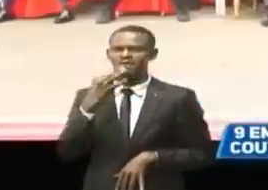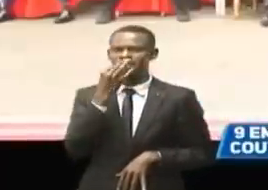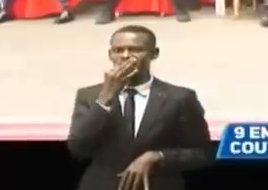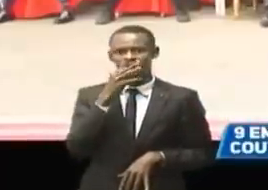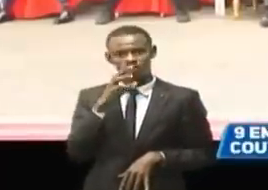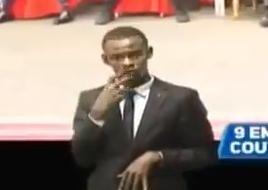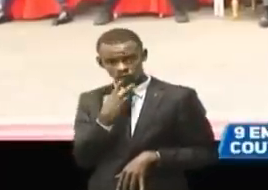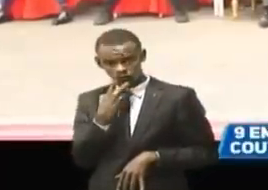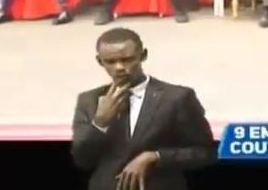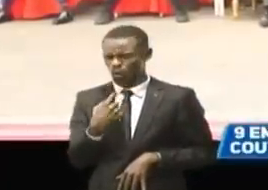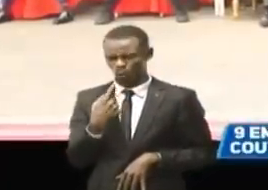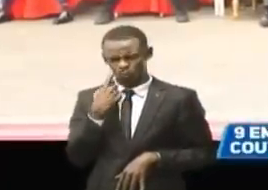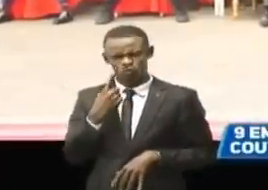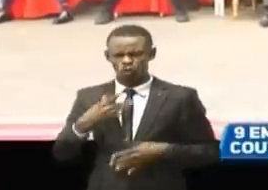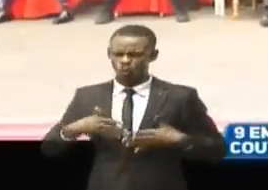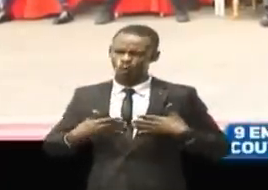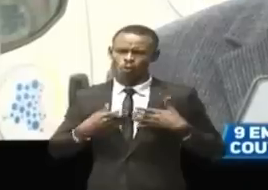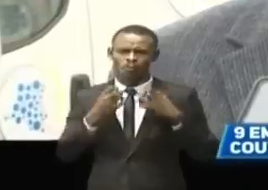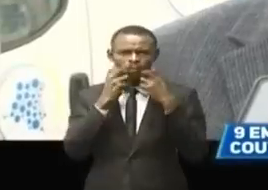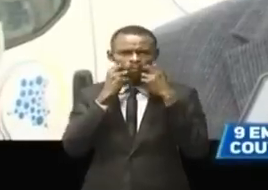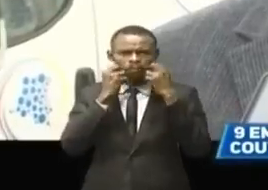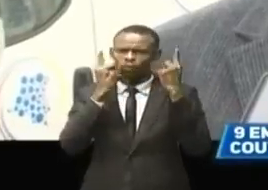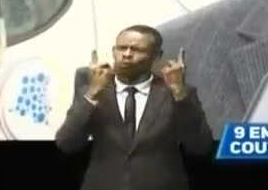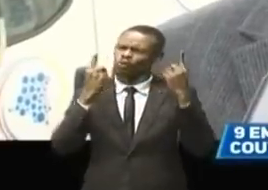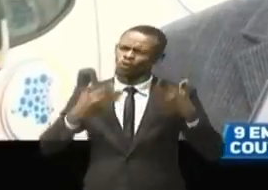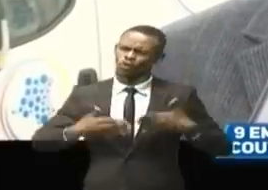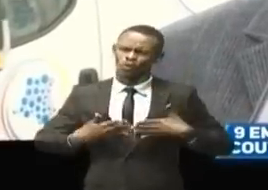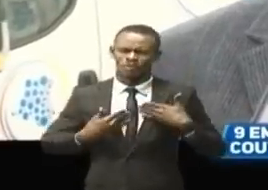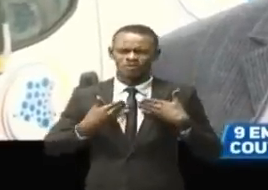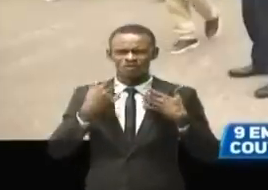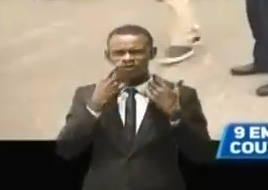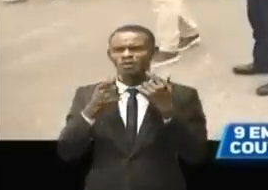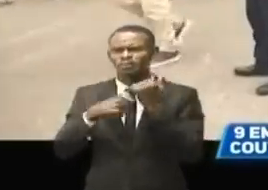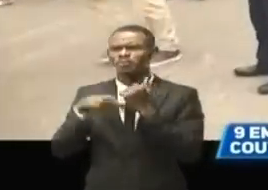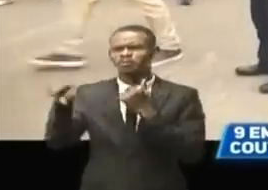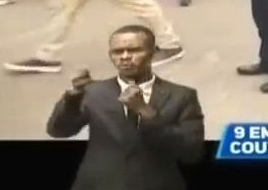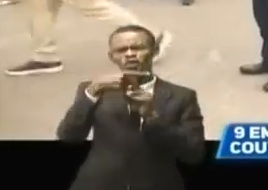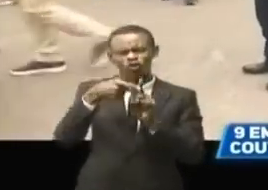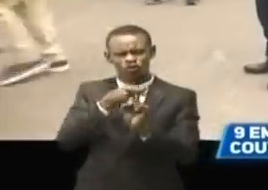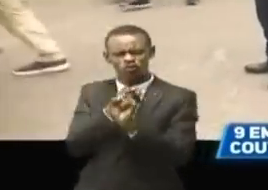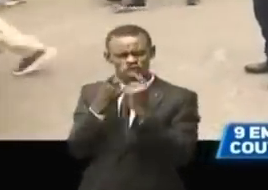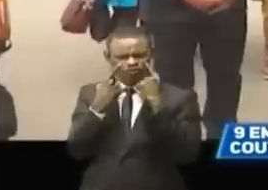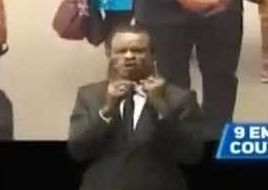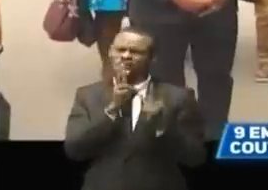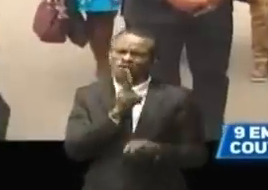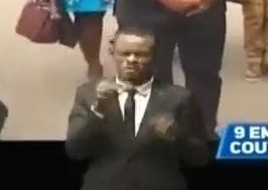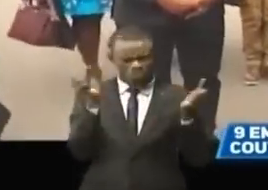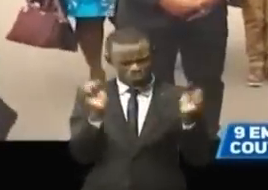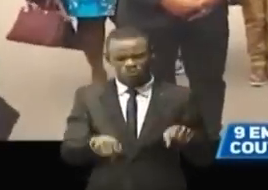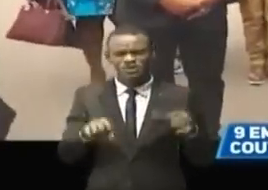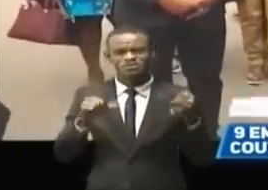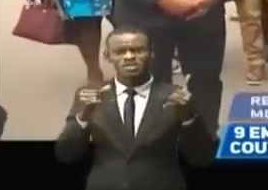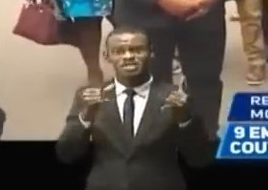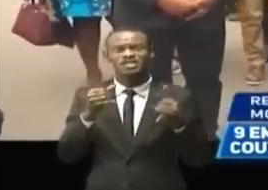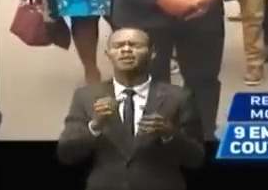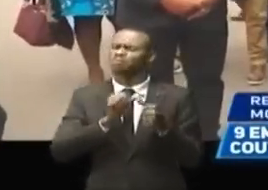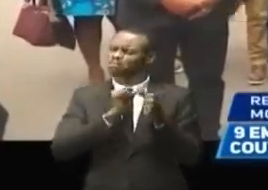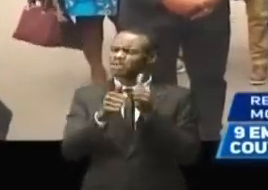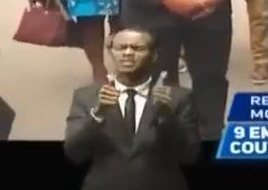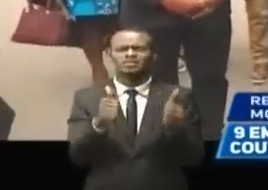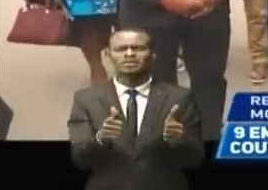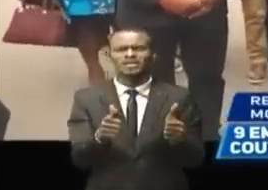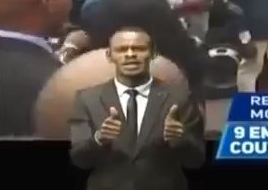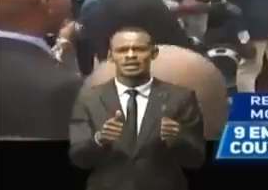images et savent que nous sommes capables d'organiser cet événement et nous allons le faire. Une cérémonie qui changera désormais l'image de la